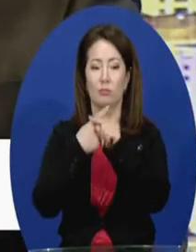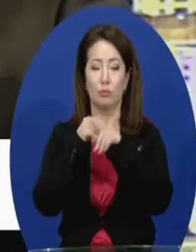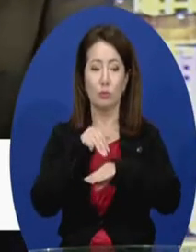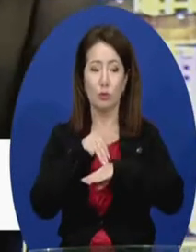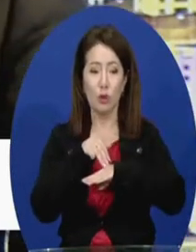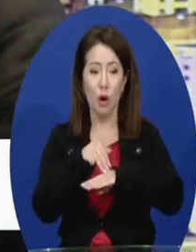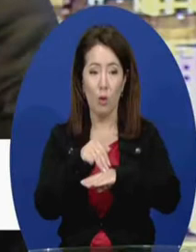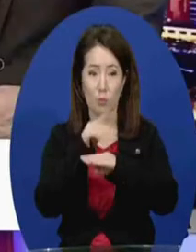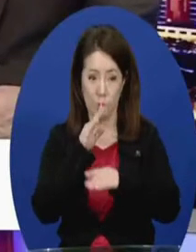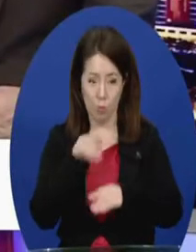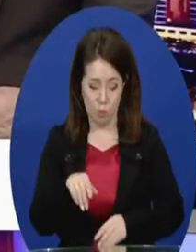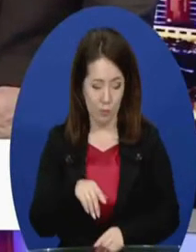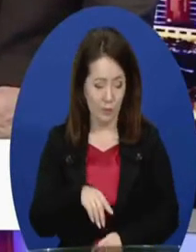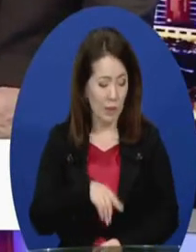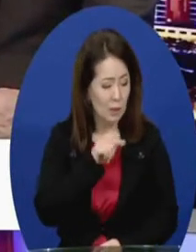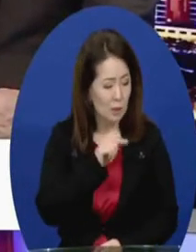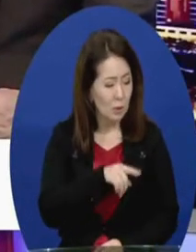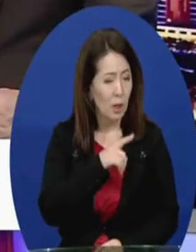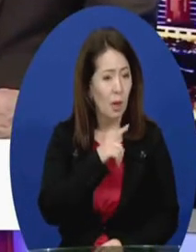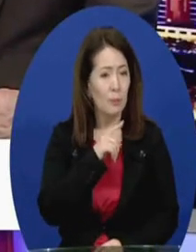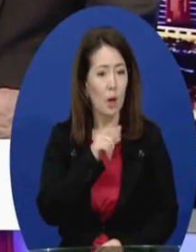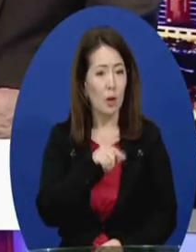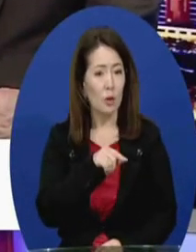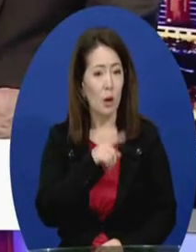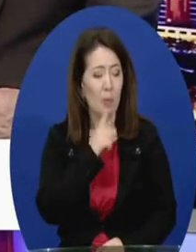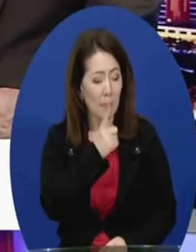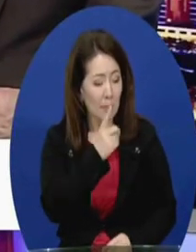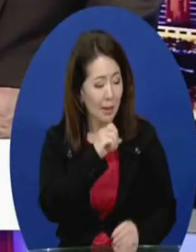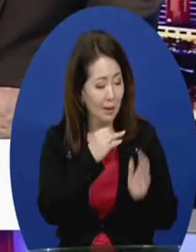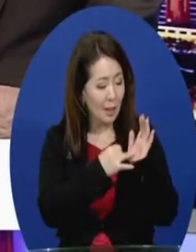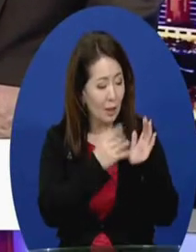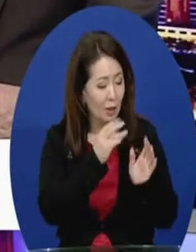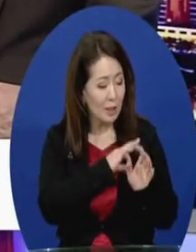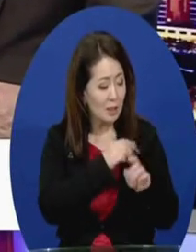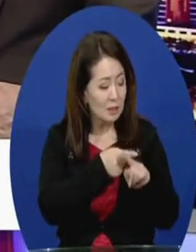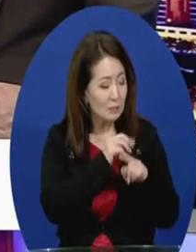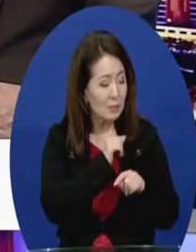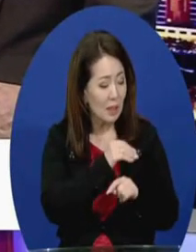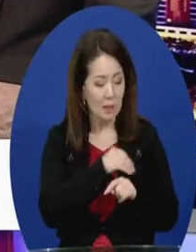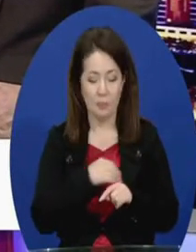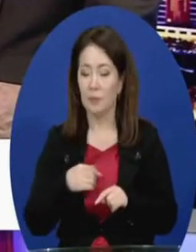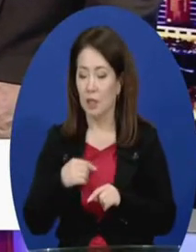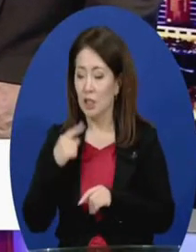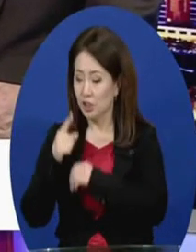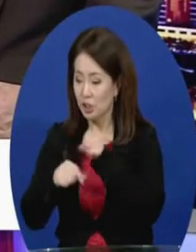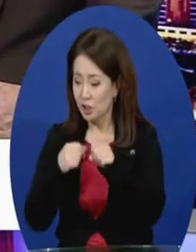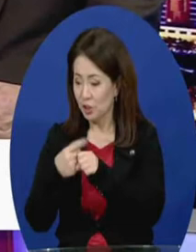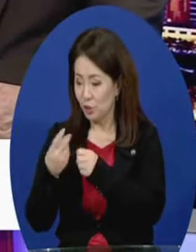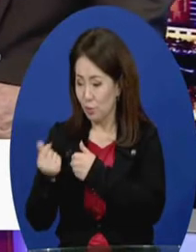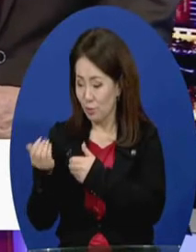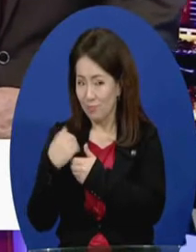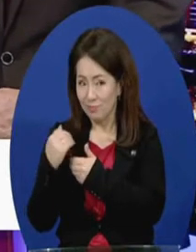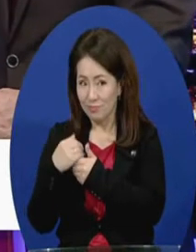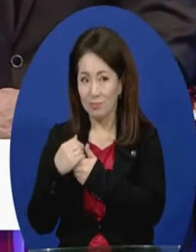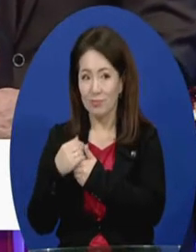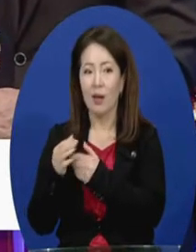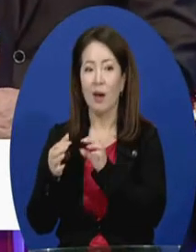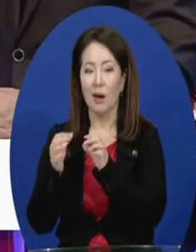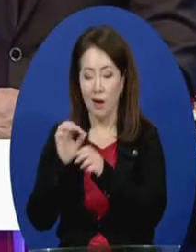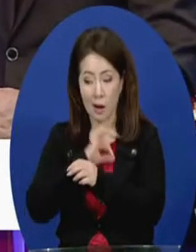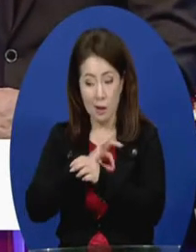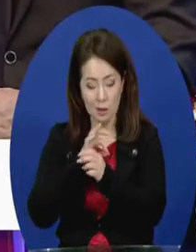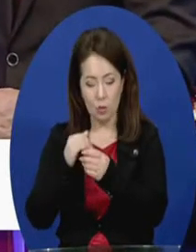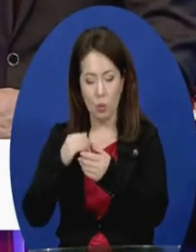байгаа юм. Ингэснээр 1072 хувьцааны ашиг үр ашиг яаж нэмэгдэв? Тэр жилд олох одоо ашигаа дагаж 1072 болон бусад